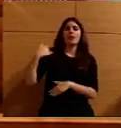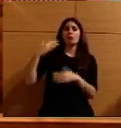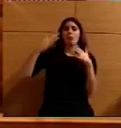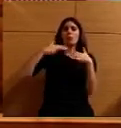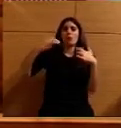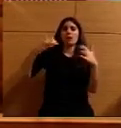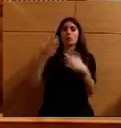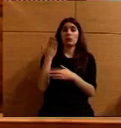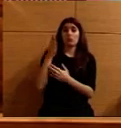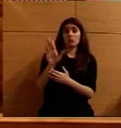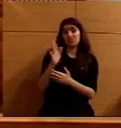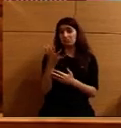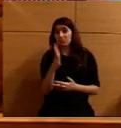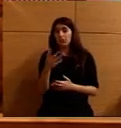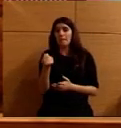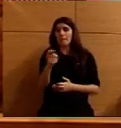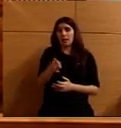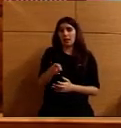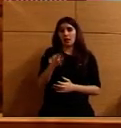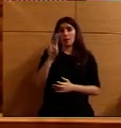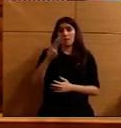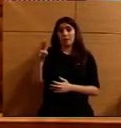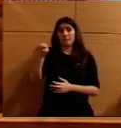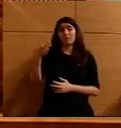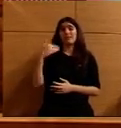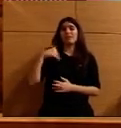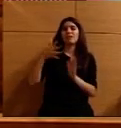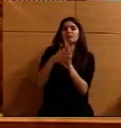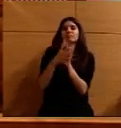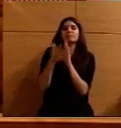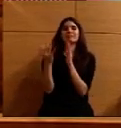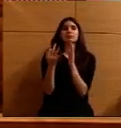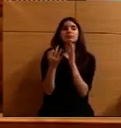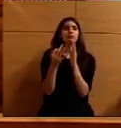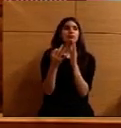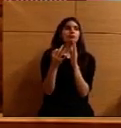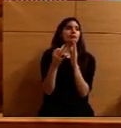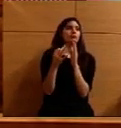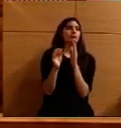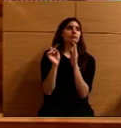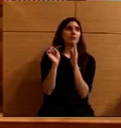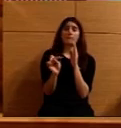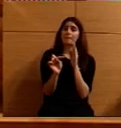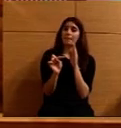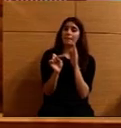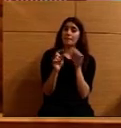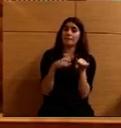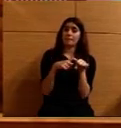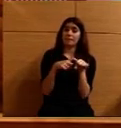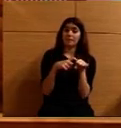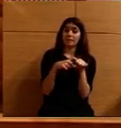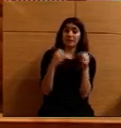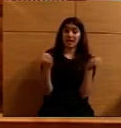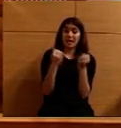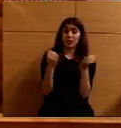una proposta en similars termes del Partit Popular, ja li comentàvem que davant d'aquest tipus d'accions i d'alertes